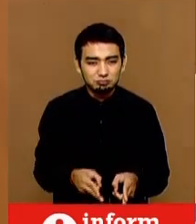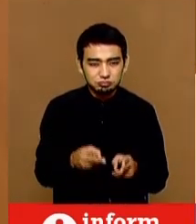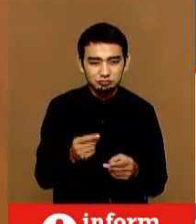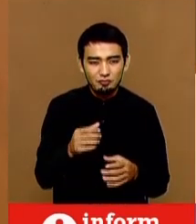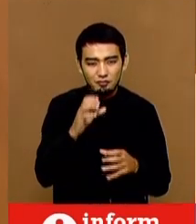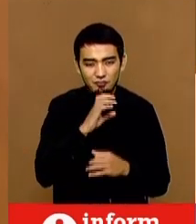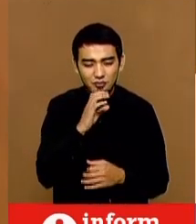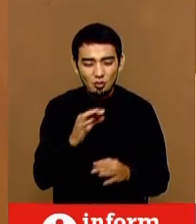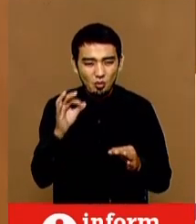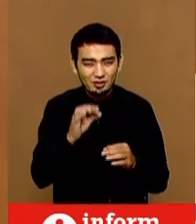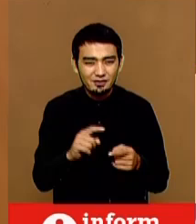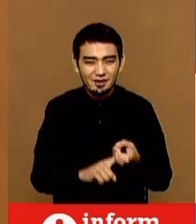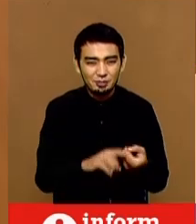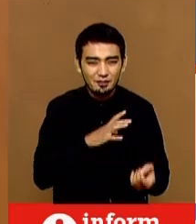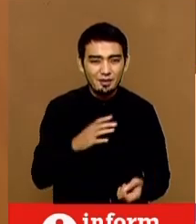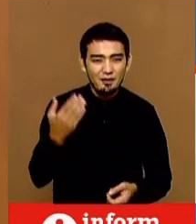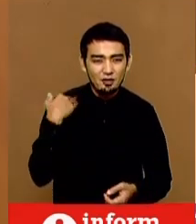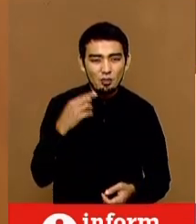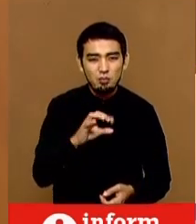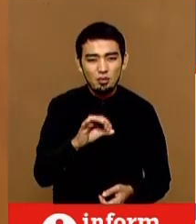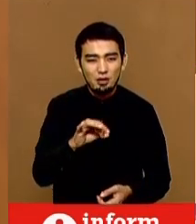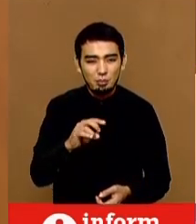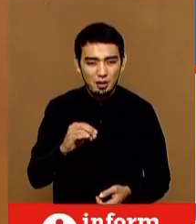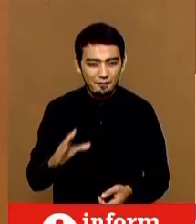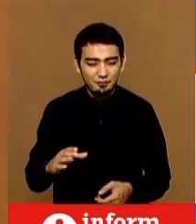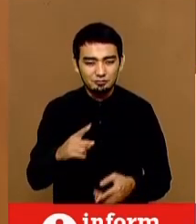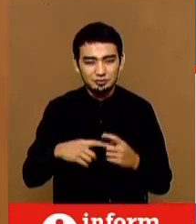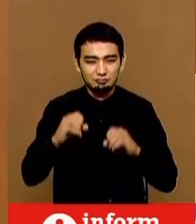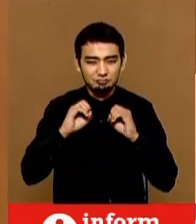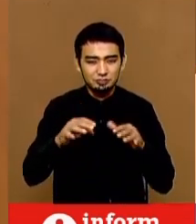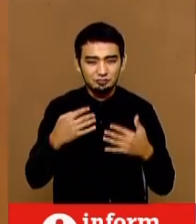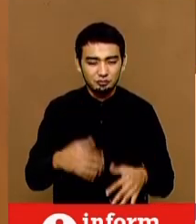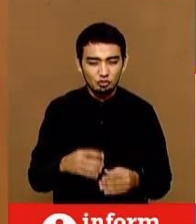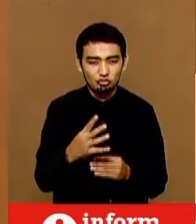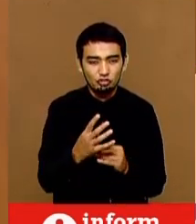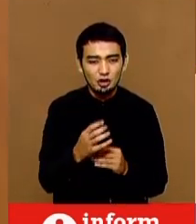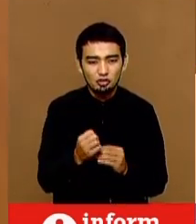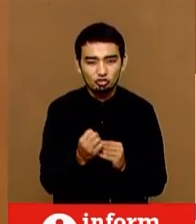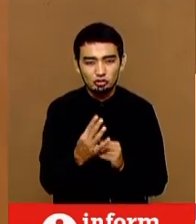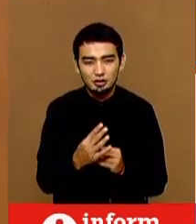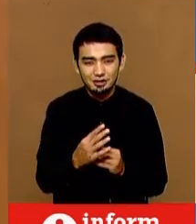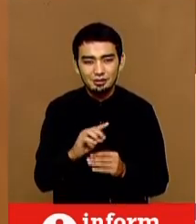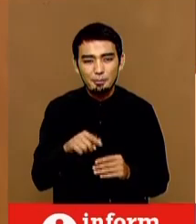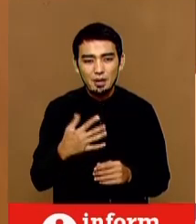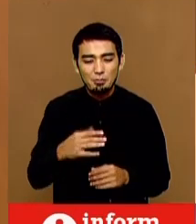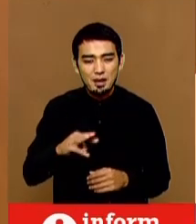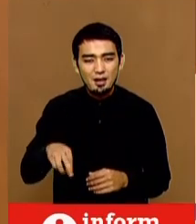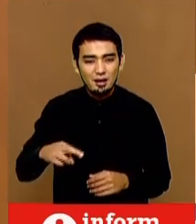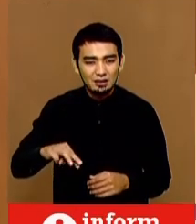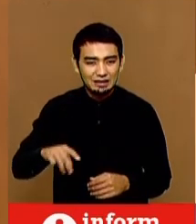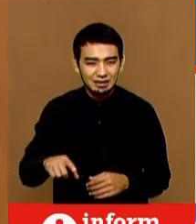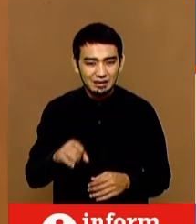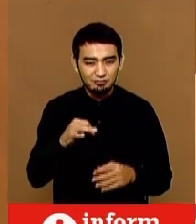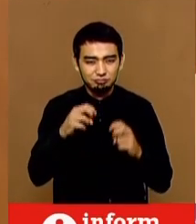имущества. Напомним, ранее Боранбаевым возмещен материальный ущерб в размере 14,5 миллиардов тенге в рамках расследования по